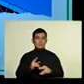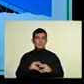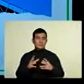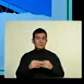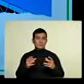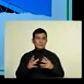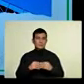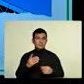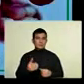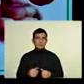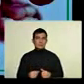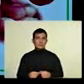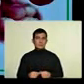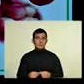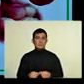хлопка.